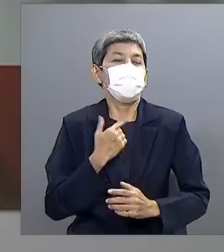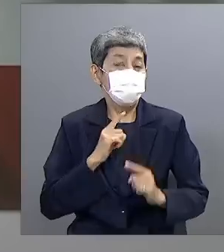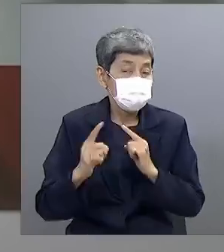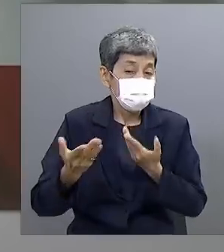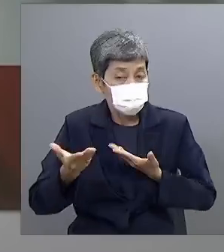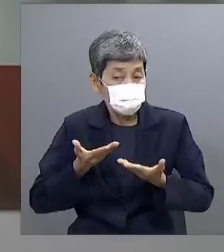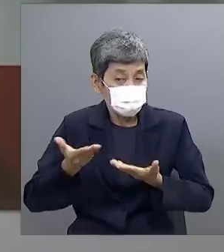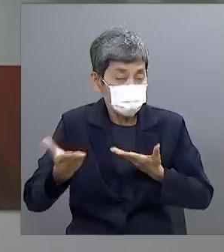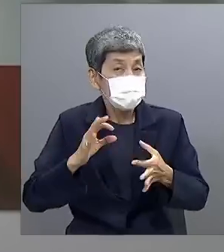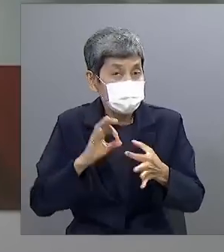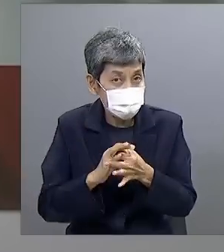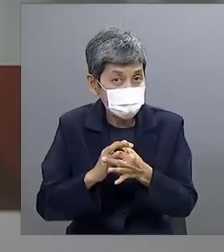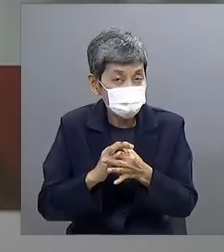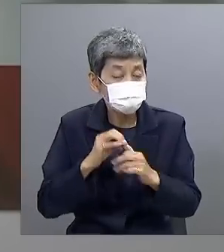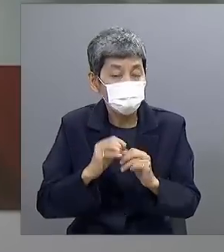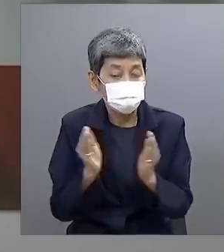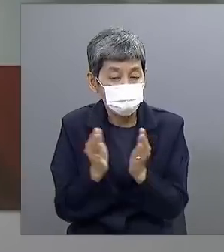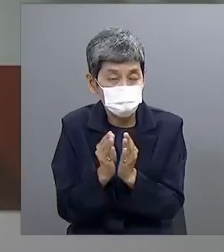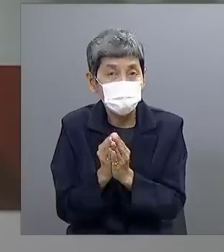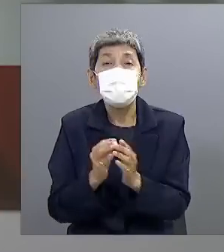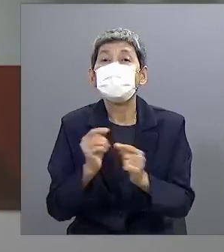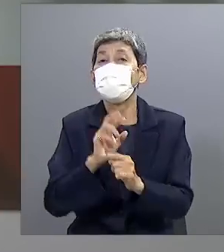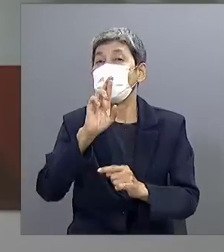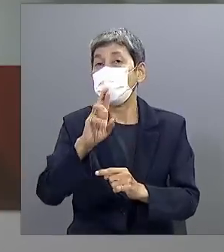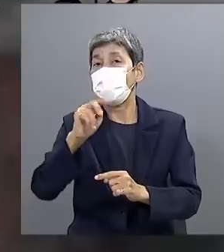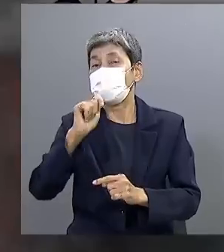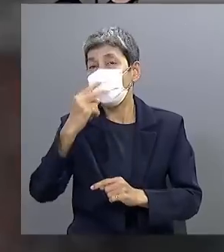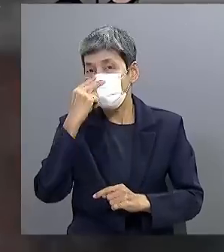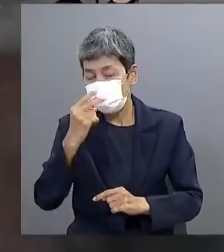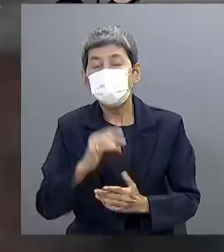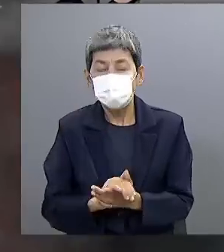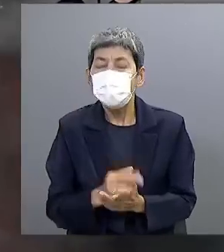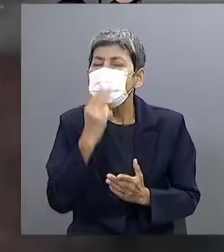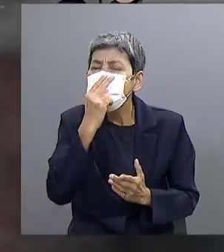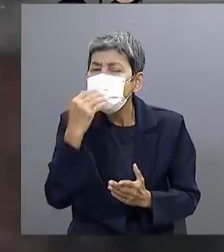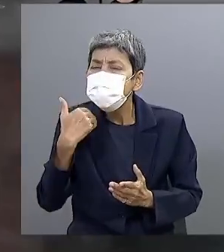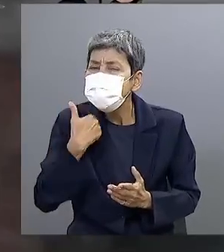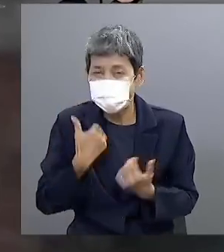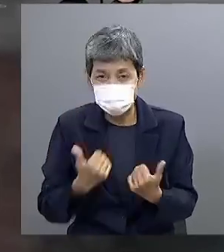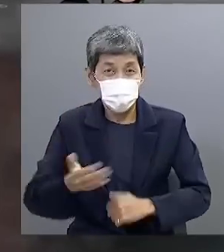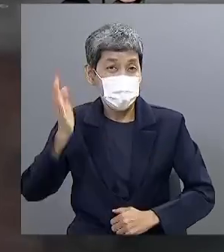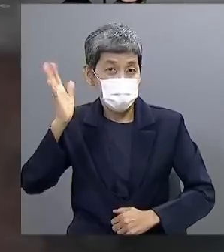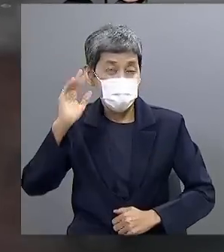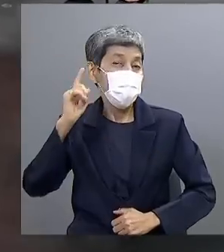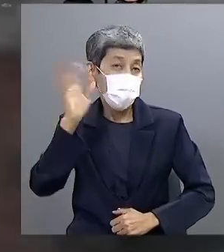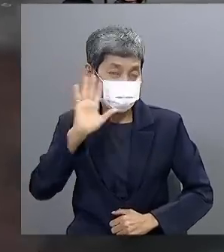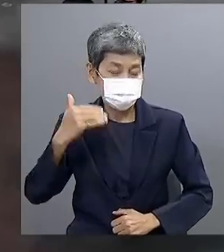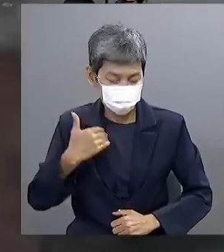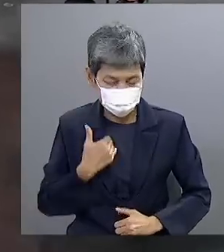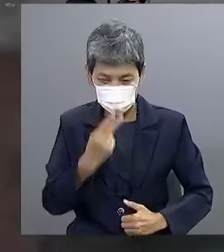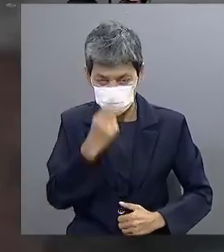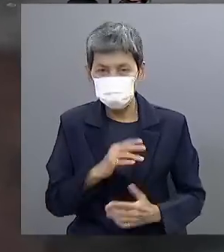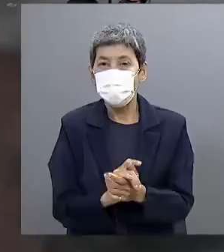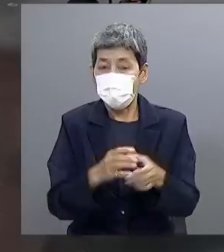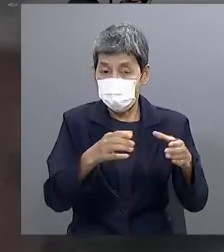การโหวตลงคะแนนให้กับรัฐมนตรีนี่แหละค่ะแต่ก็ว่ากันว่าเวทีอภิปรายนี่แหละค่ะที่จะทำให้สองพรรคใหญ่พลัง